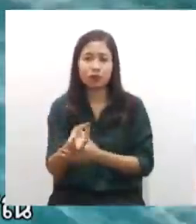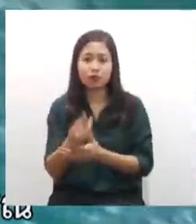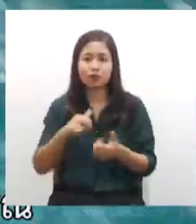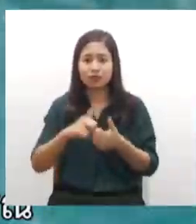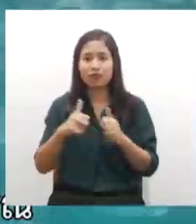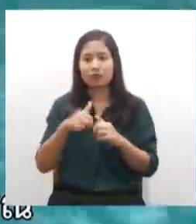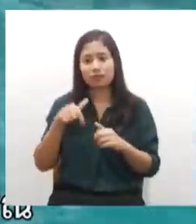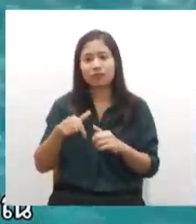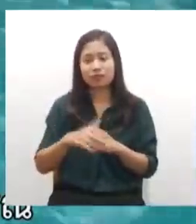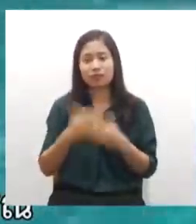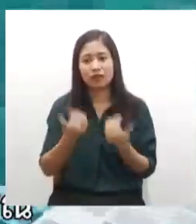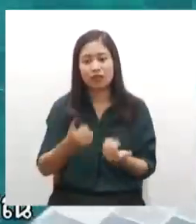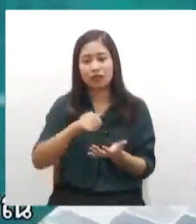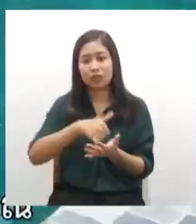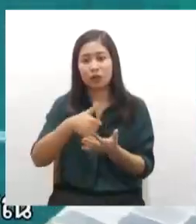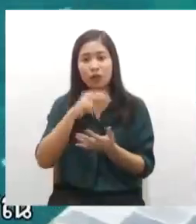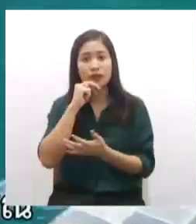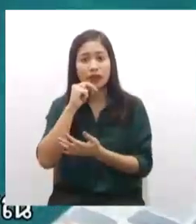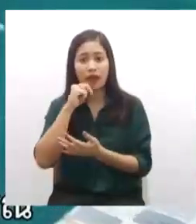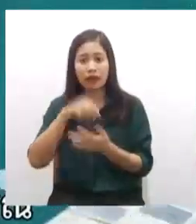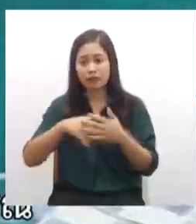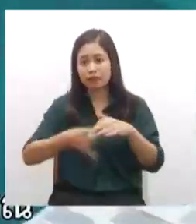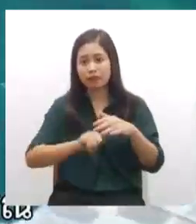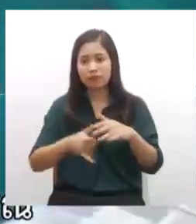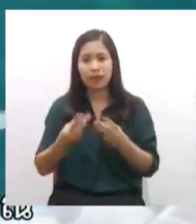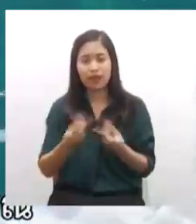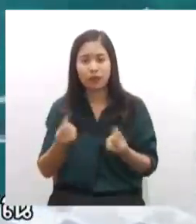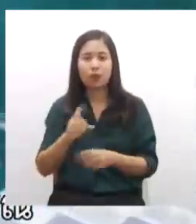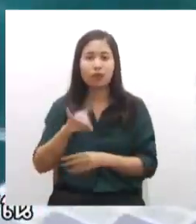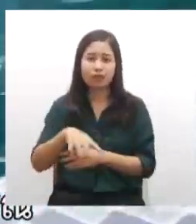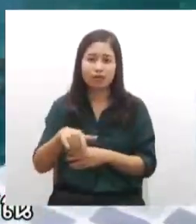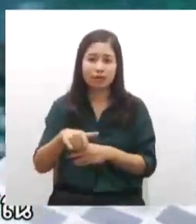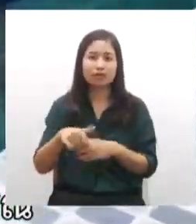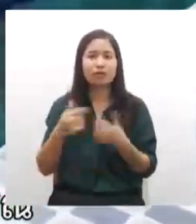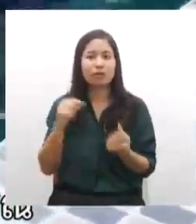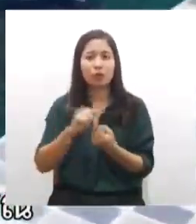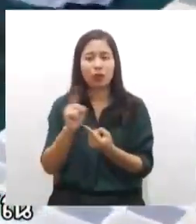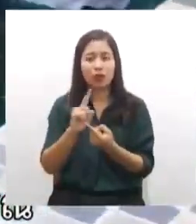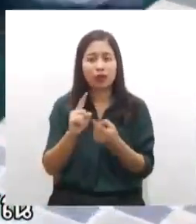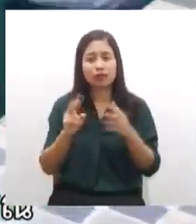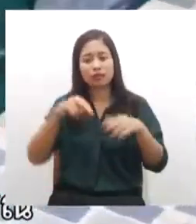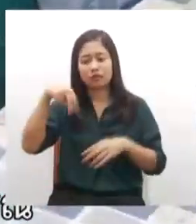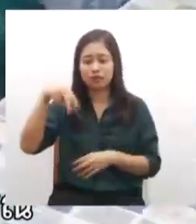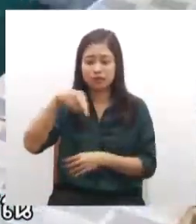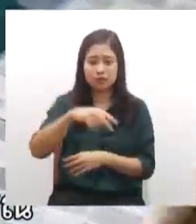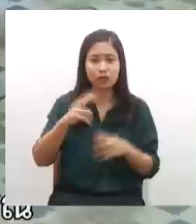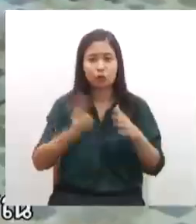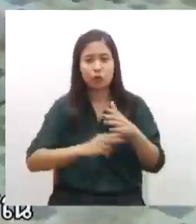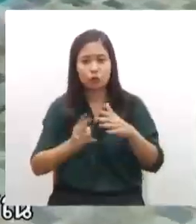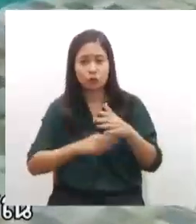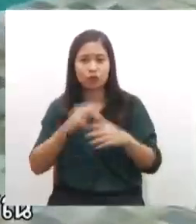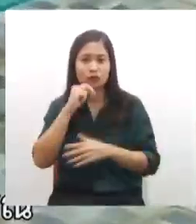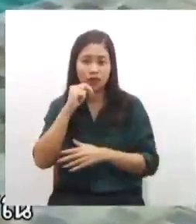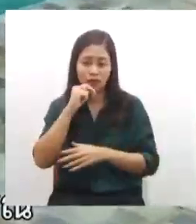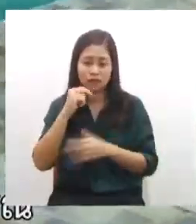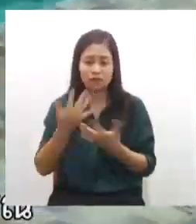ต่หากการเคลื่อนไหวในน้ำนั้นเร็วและแรงเช่นการวิ่งการเดินเร็วในน้ำการ